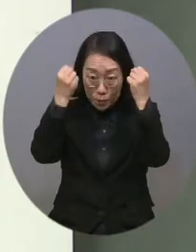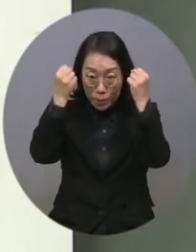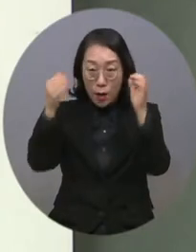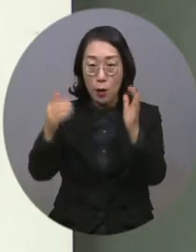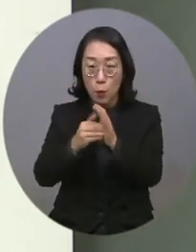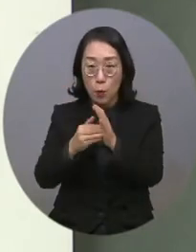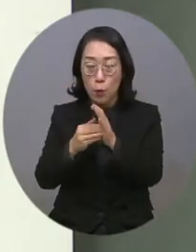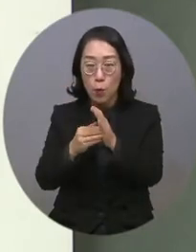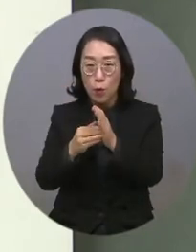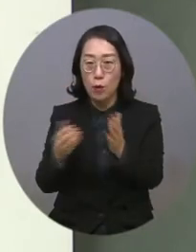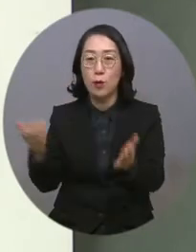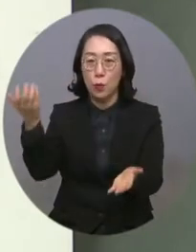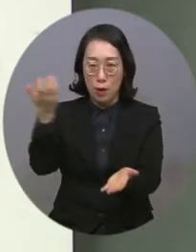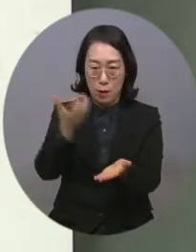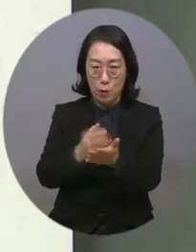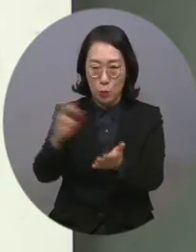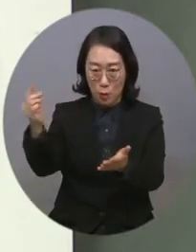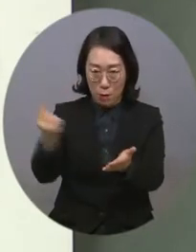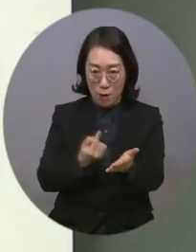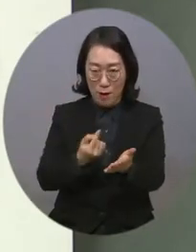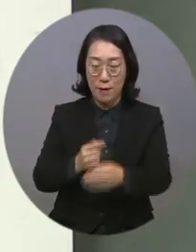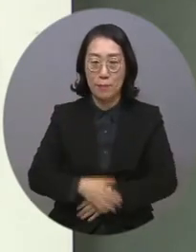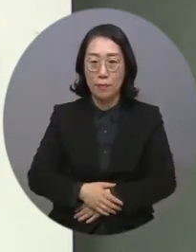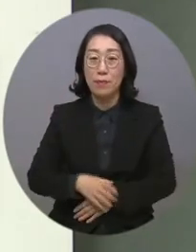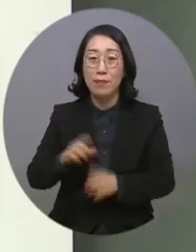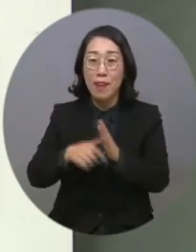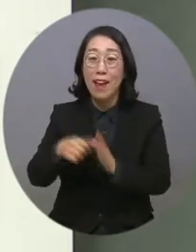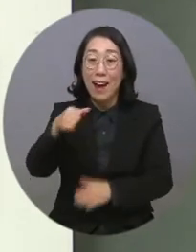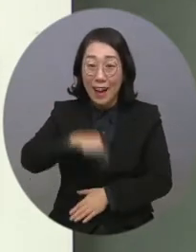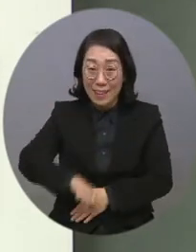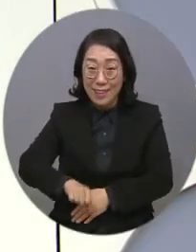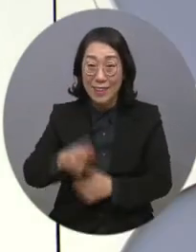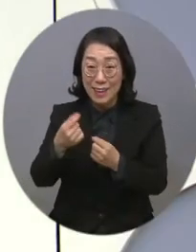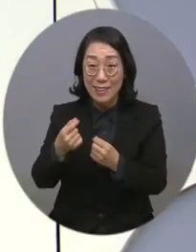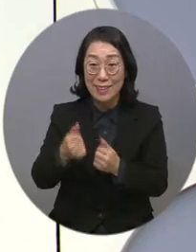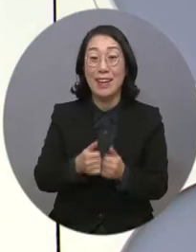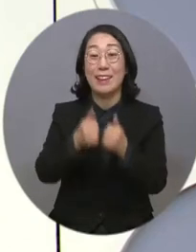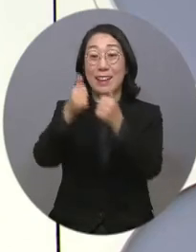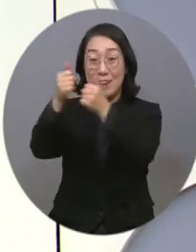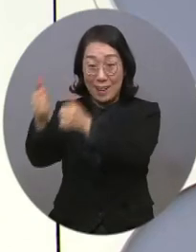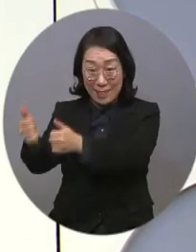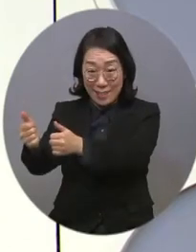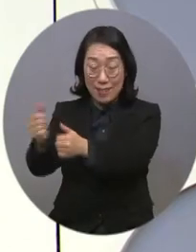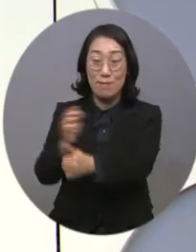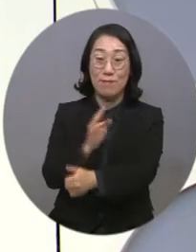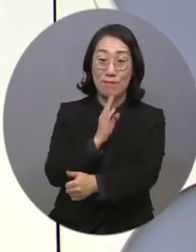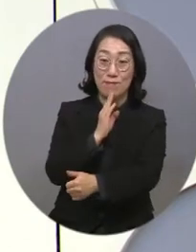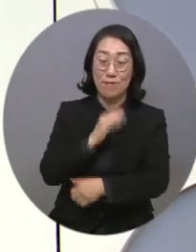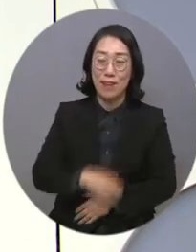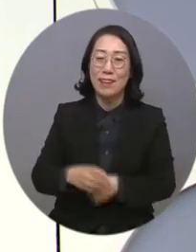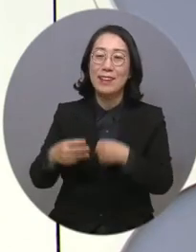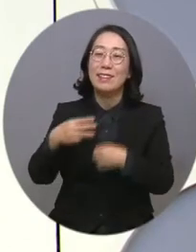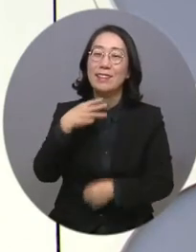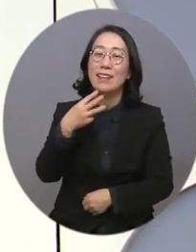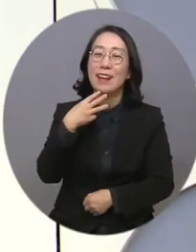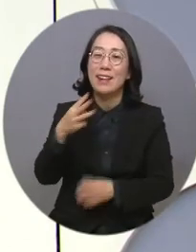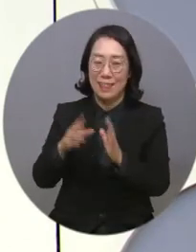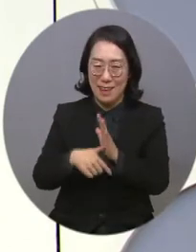하셨어요. 네. 예. 그때 이제 아드님이 따라갔다는 얘기구만. 네네. 유학할 때. 3살 때